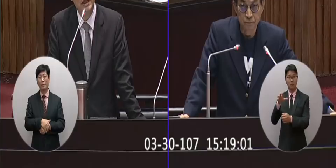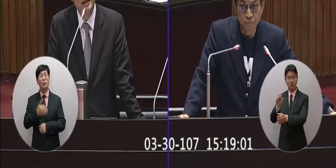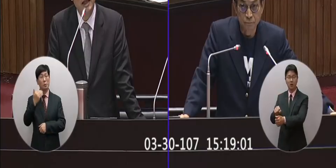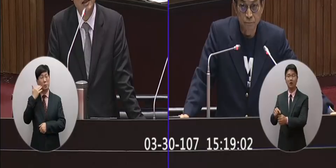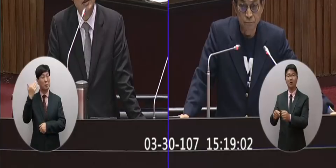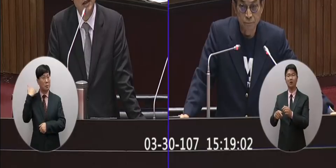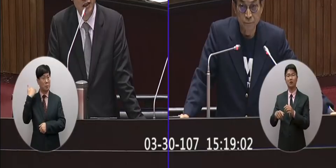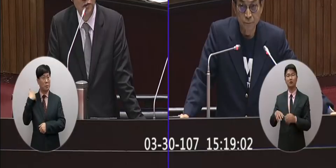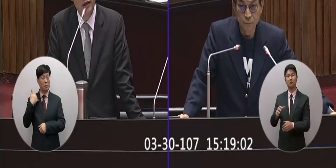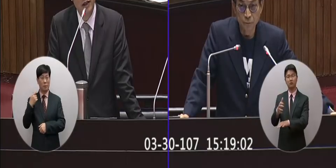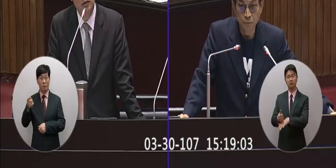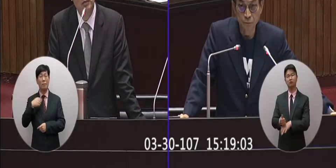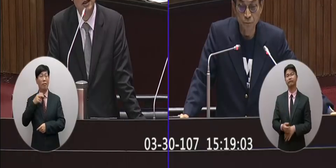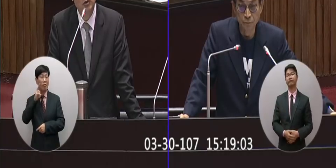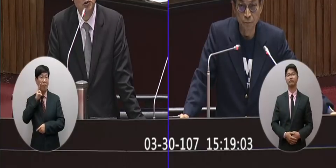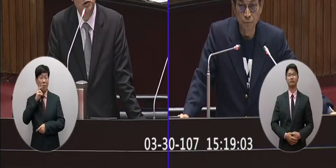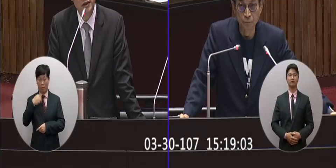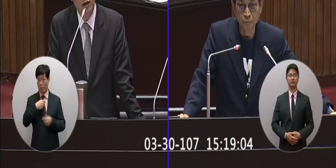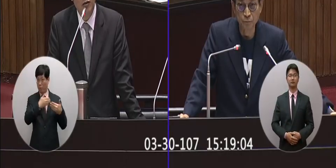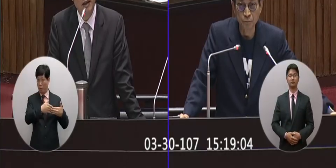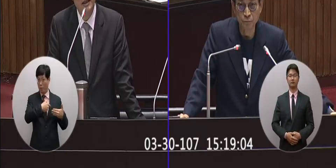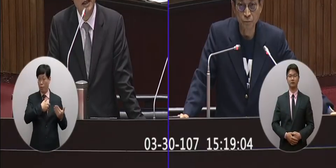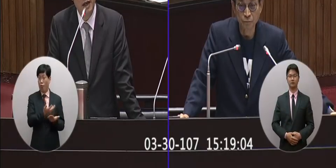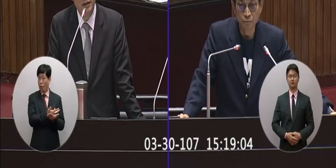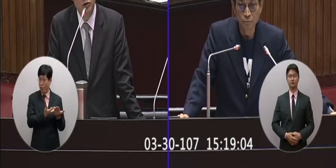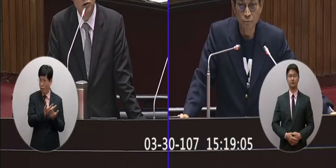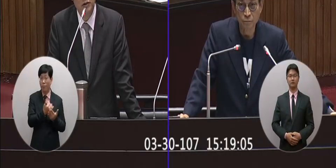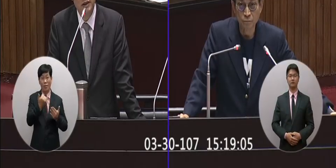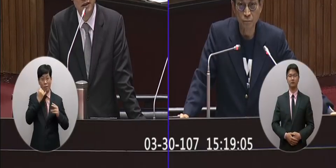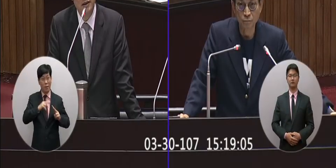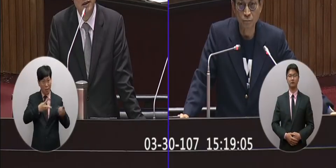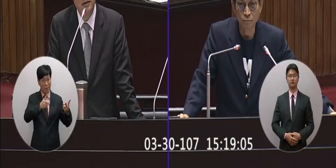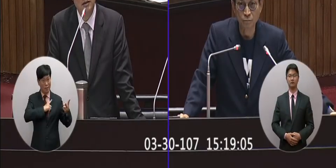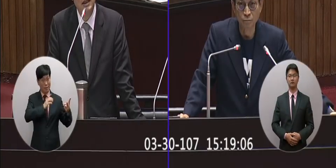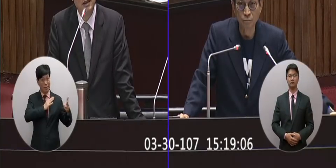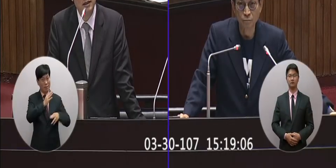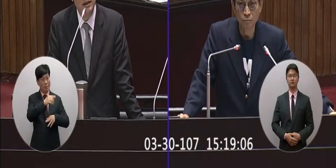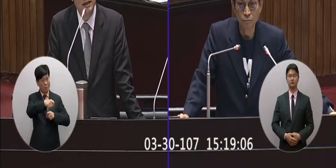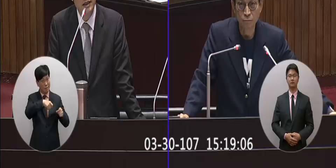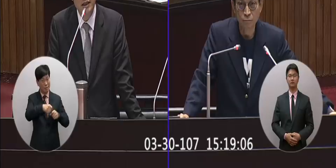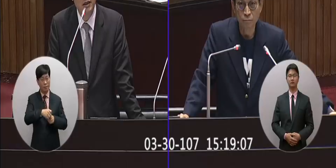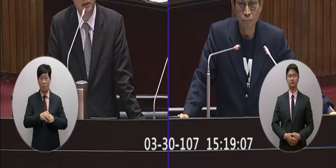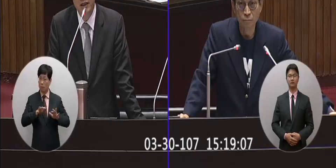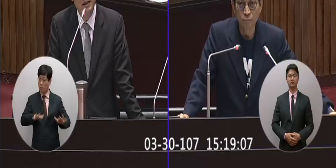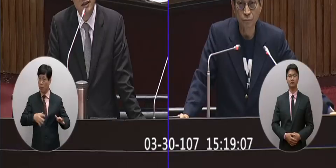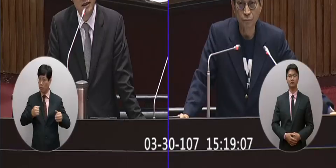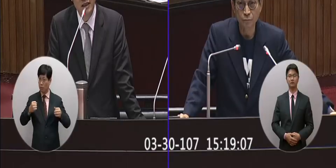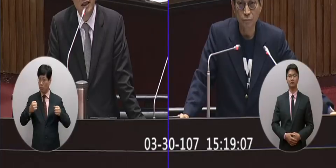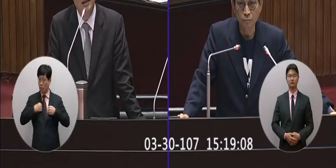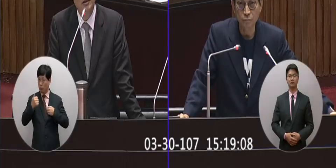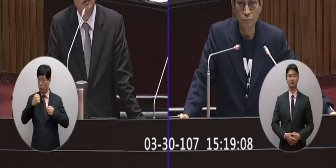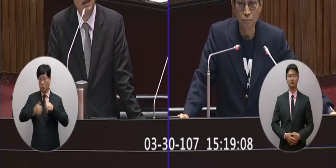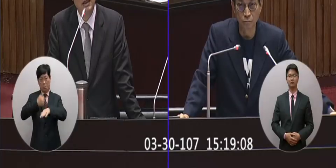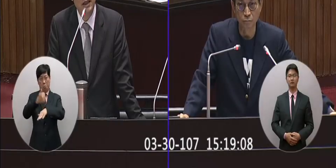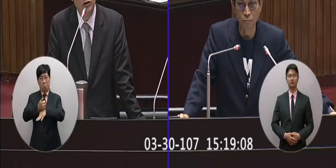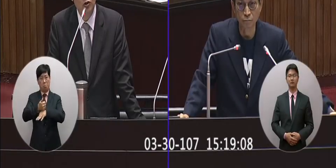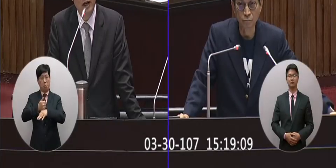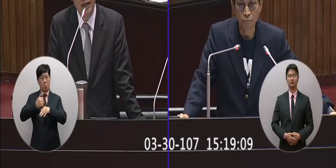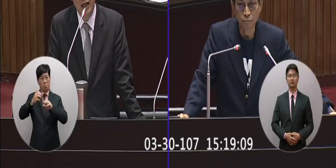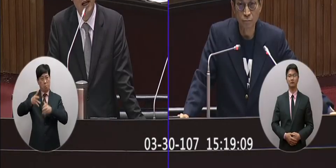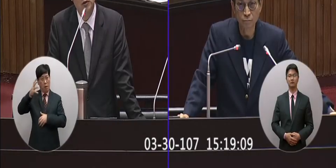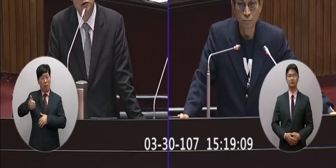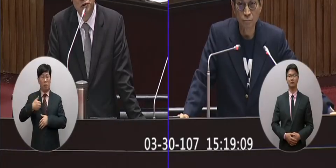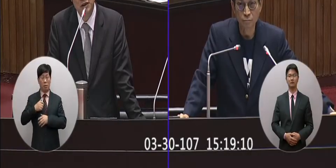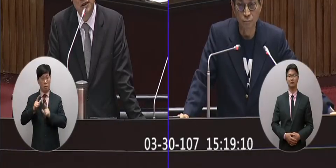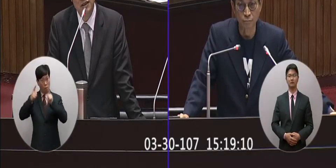果过去大家以为我们跟中国交往可以改变中国的政策，现在习近平已经称帝了，在